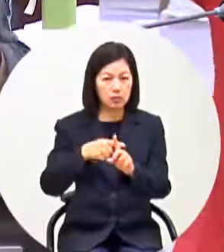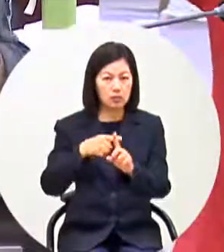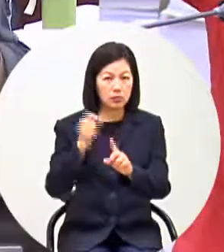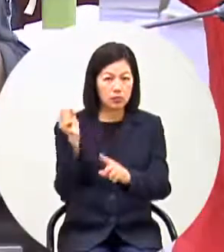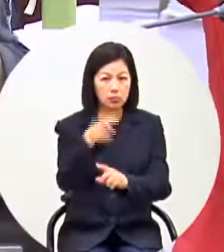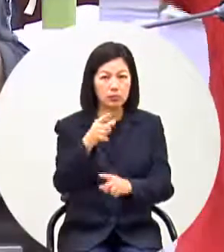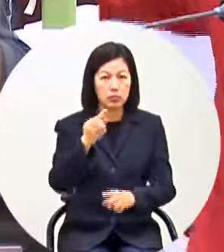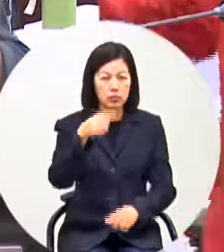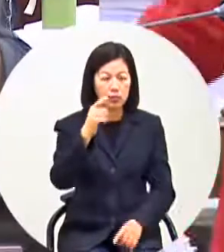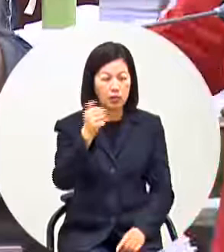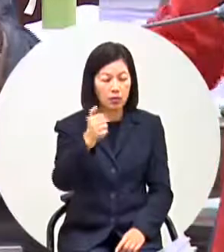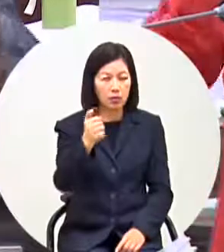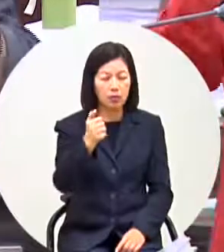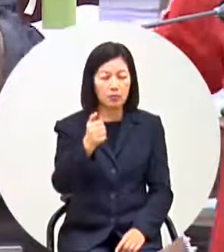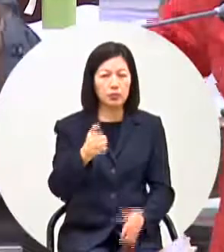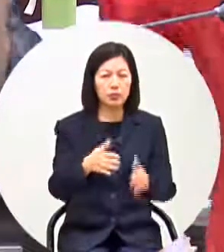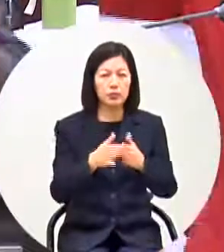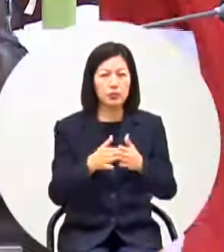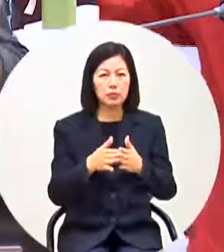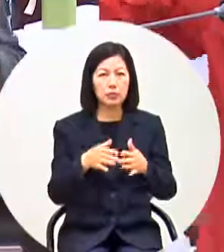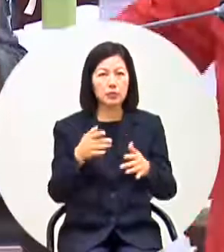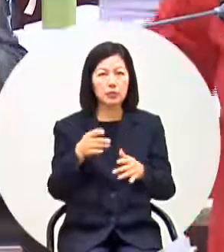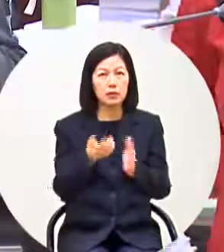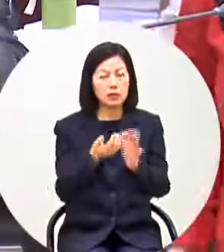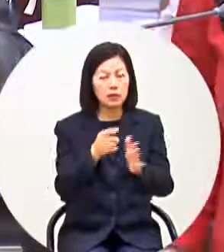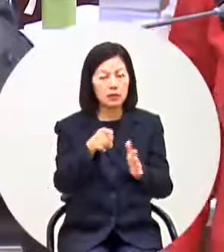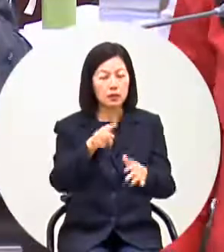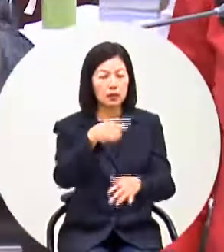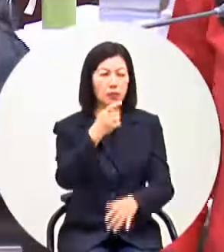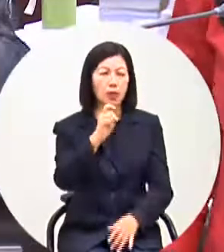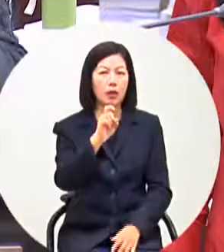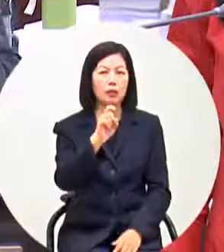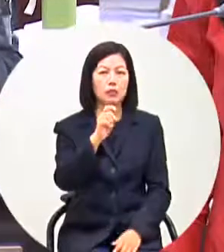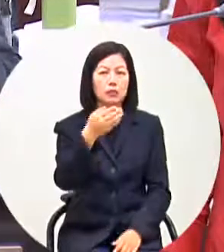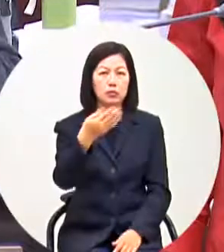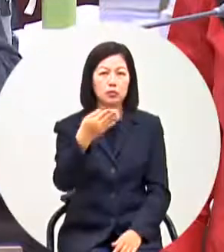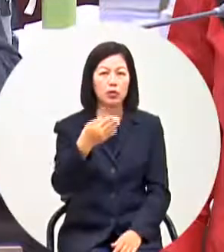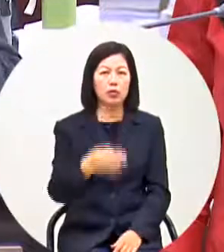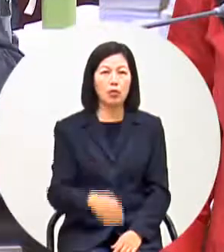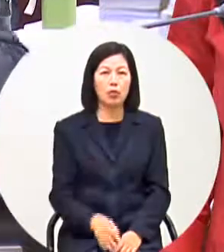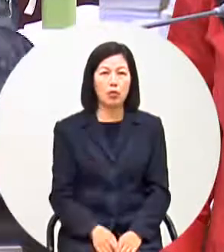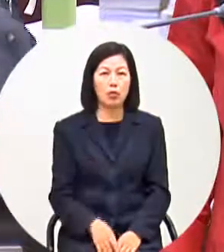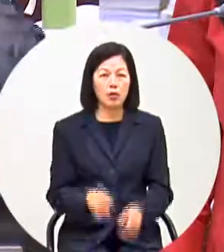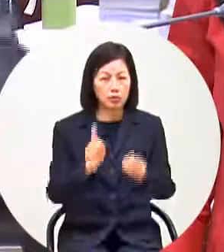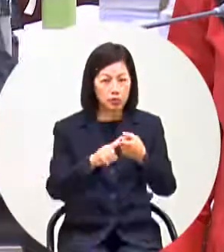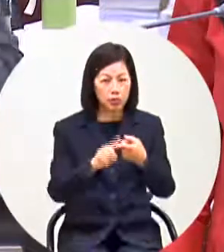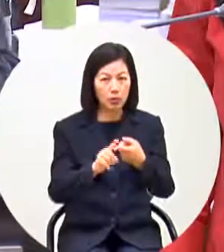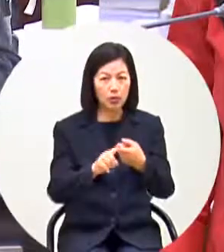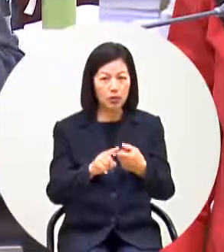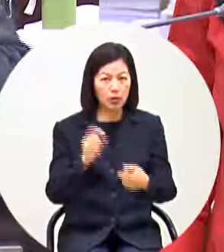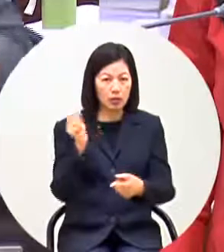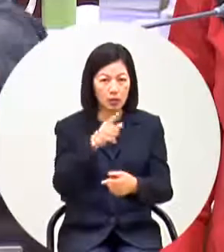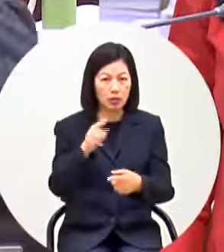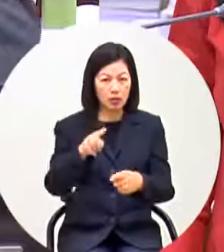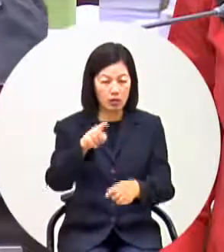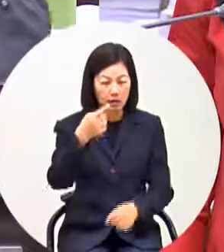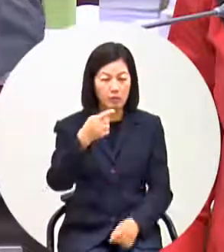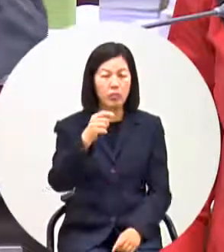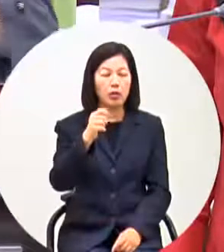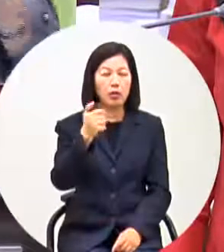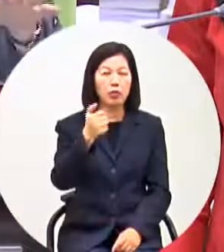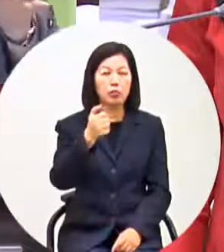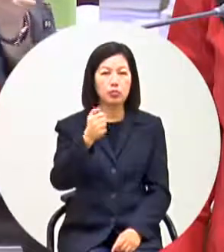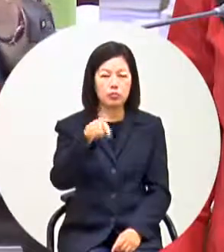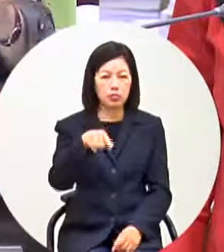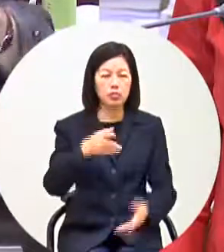刚那就119 对哦，当然要大于100，对，要大于150这样的状况，所以我们认